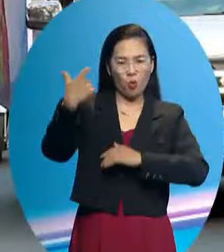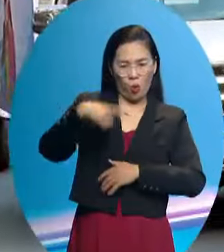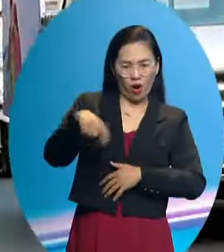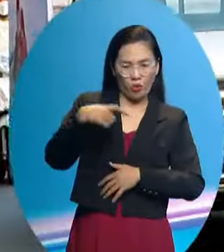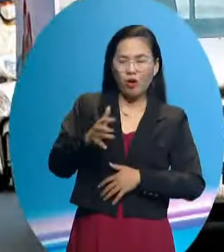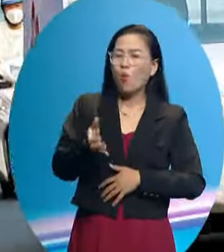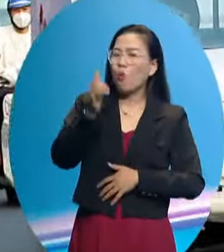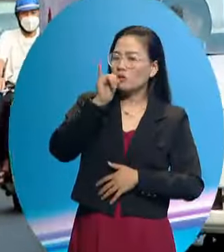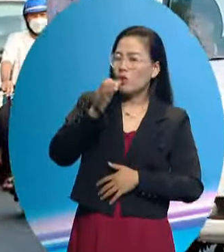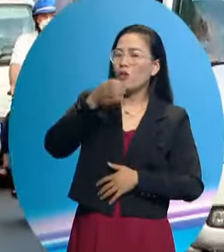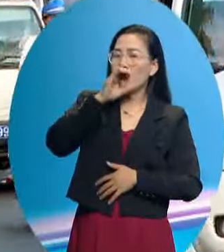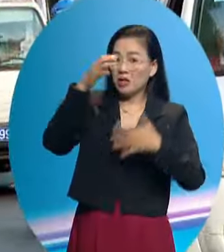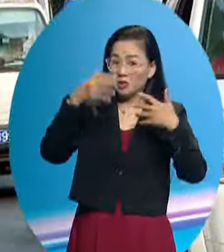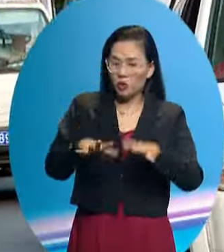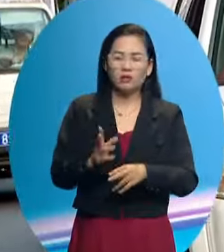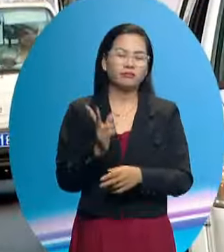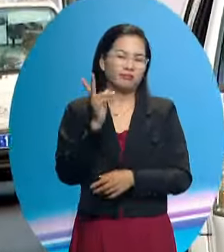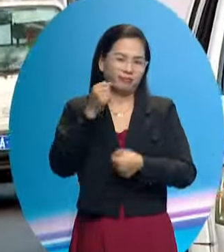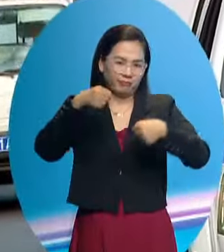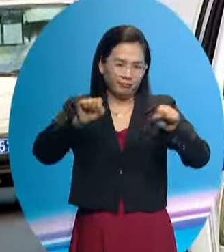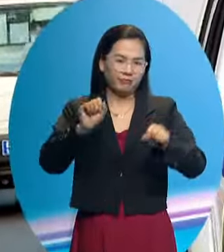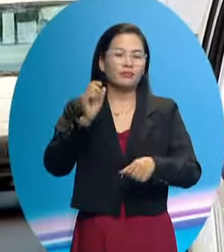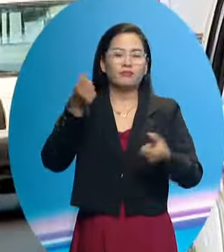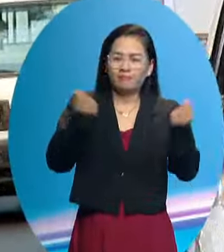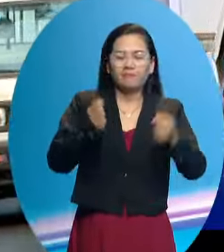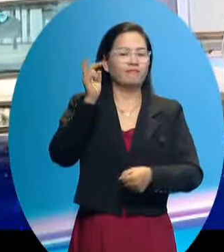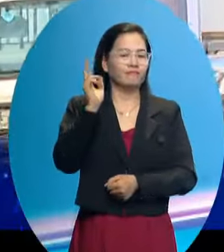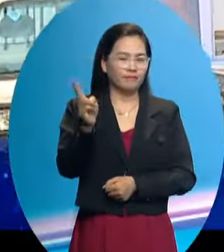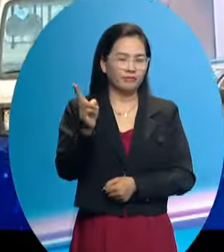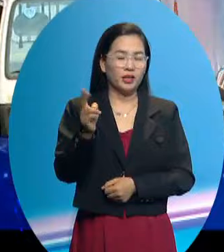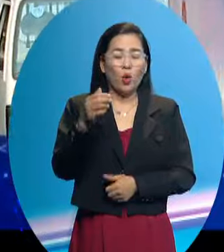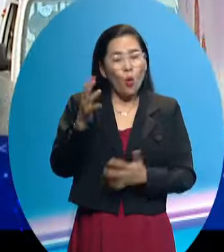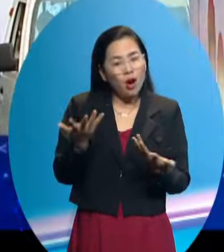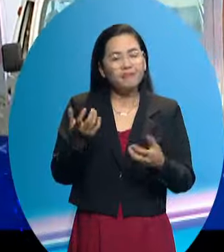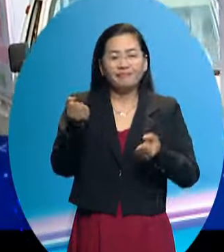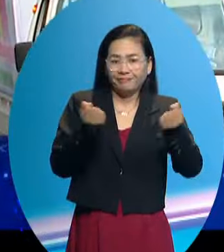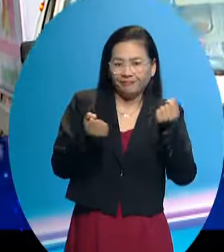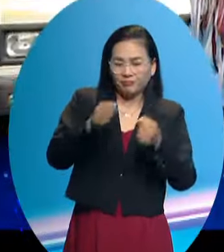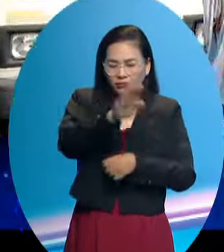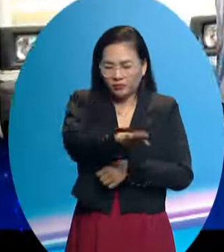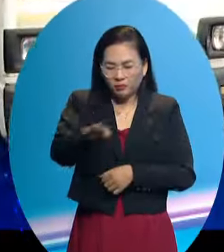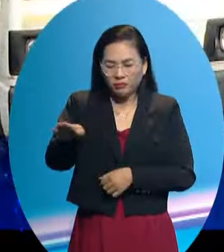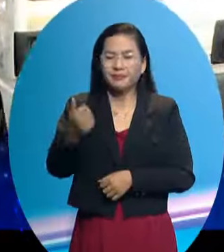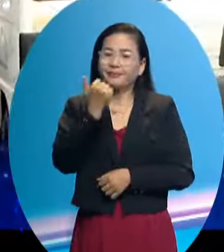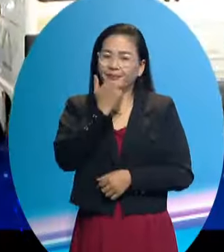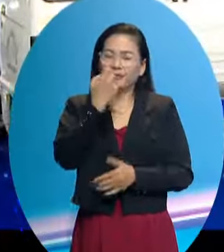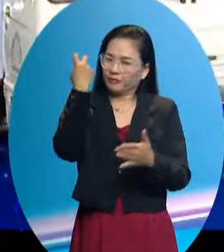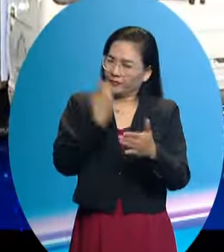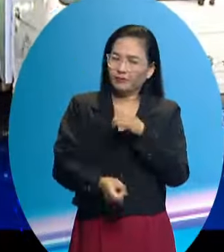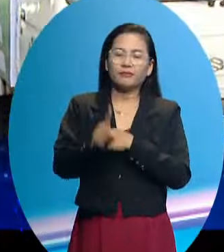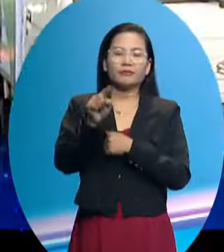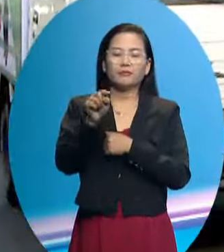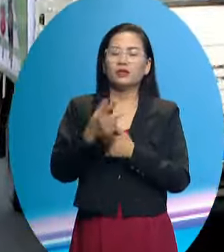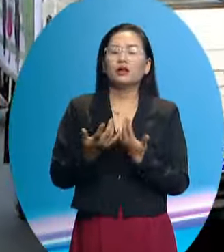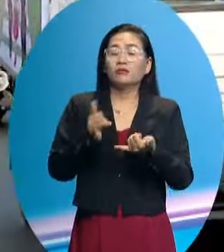Tăng cường xử lý qua hình ảnh quyết liệt cưỡng chế giao thông đối với xe ô tô đổ sai quy định tăng cường tuần tra kiểm soát xử lý các hành vi vi